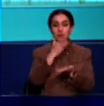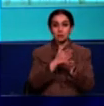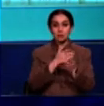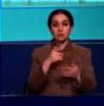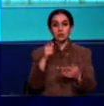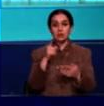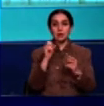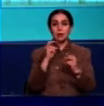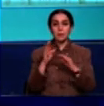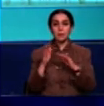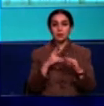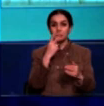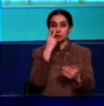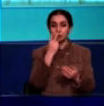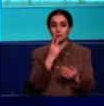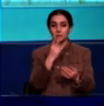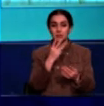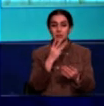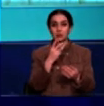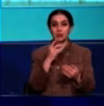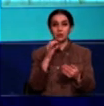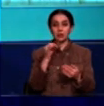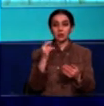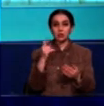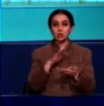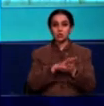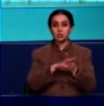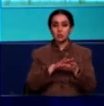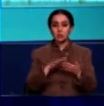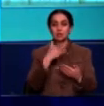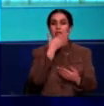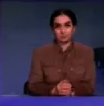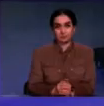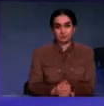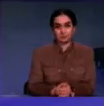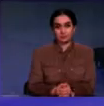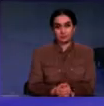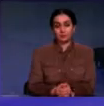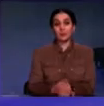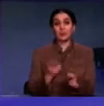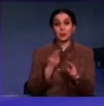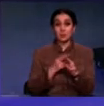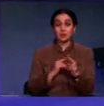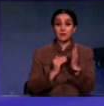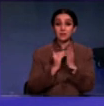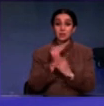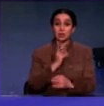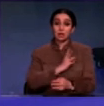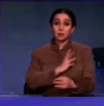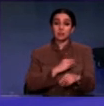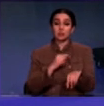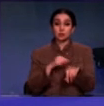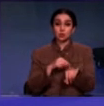как мимолетное видение, как гений чистой красоты». Об этом высоком романтическом